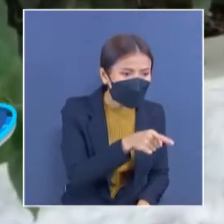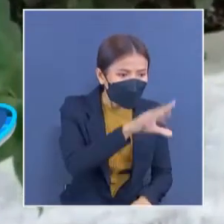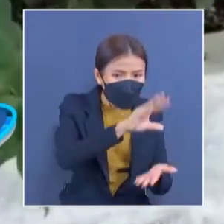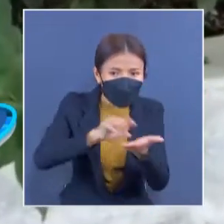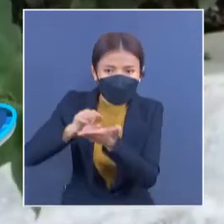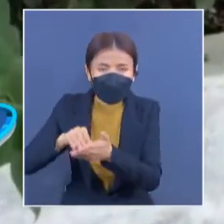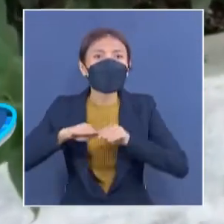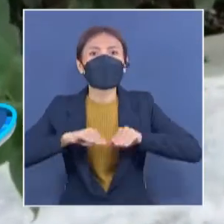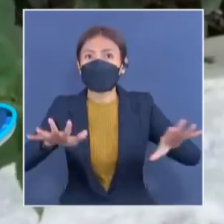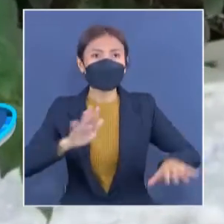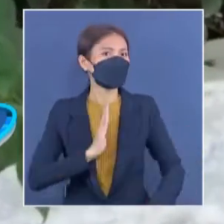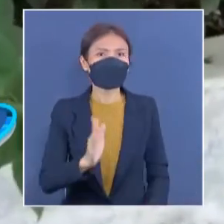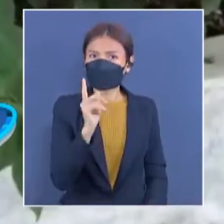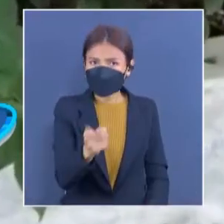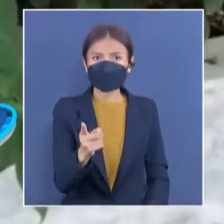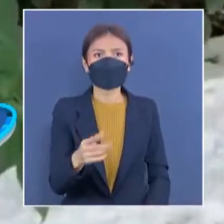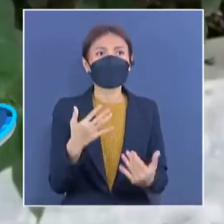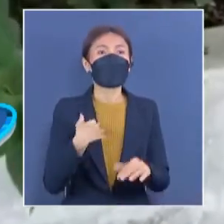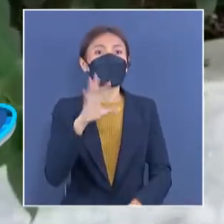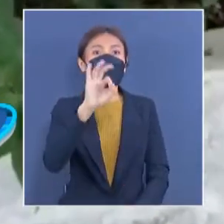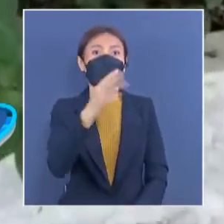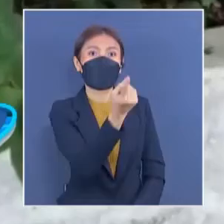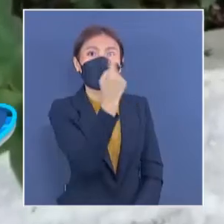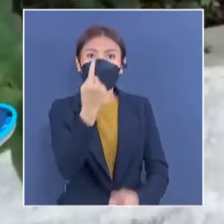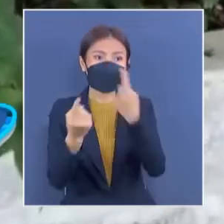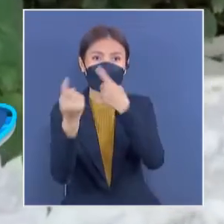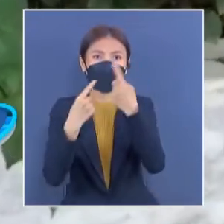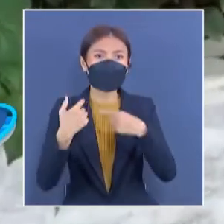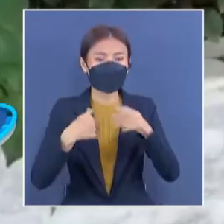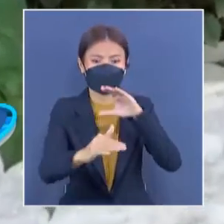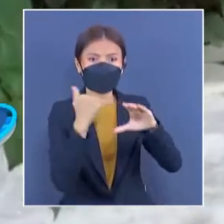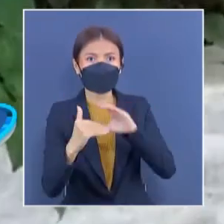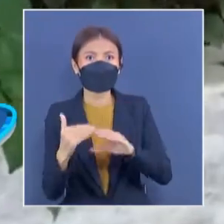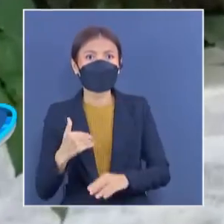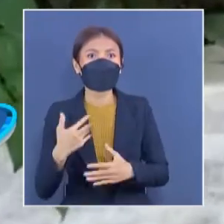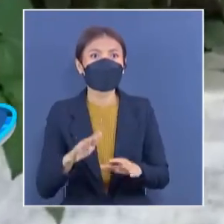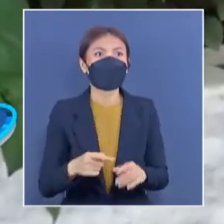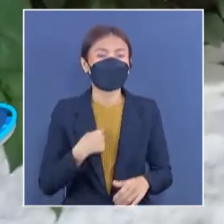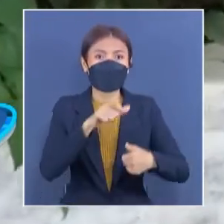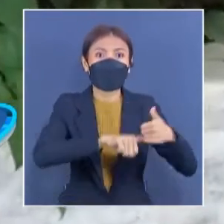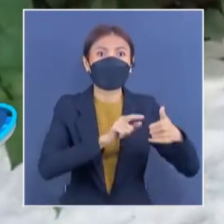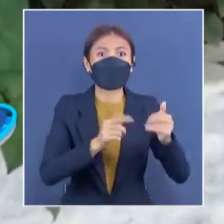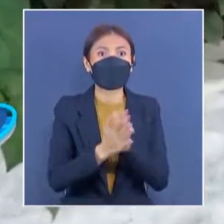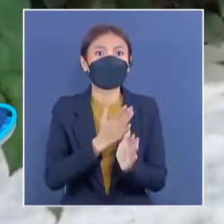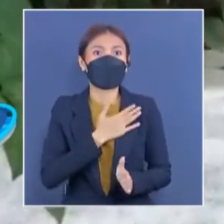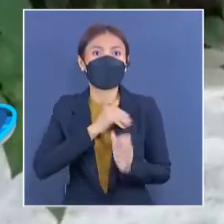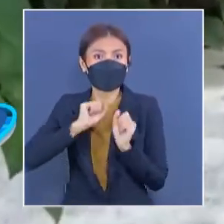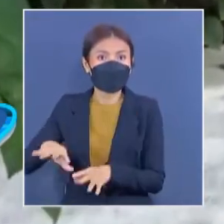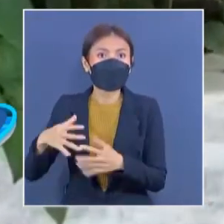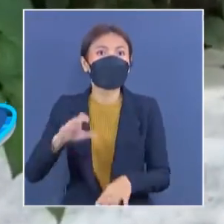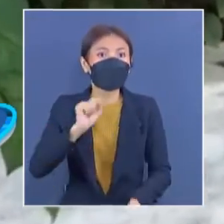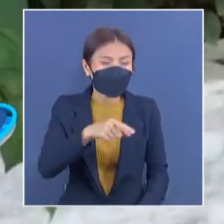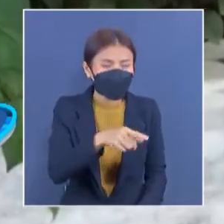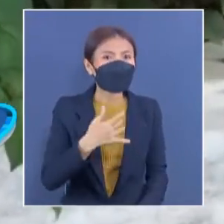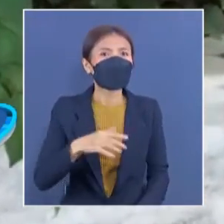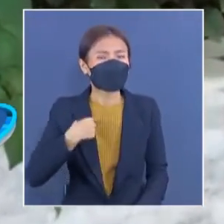จสมาคมเรายังโดนตำหนิติติงหลังจากที่หลวงพี่สึกแล้วเขาบอกว่าสึกแล้วจะต้องจบแต่ผมก็